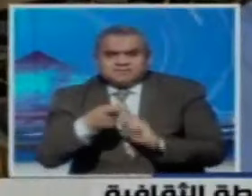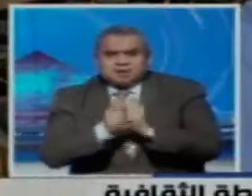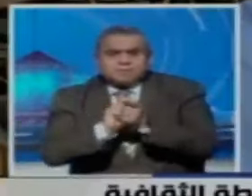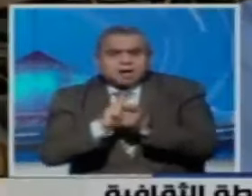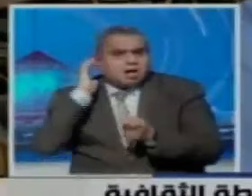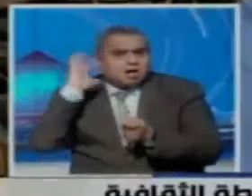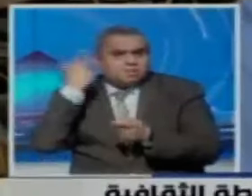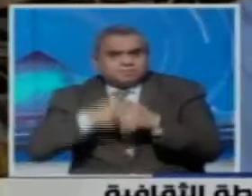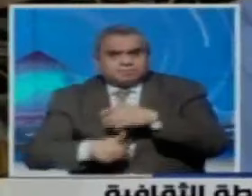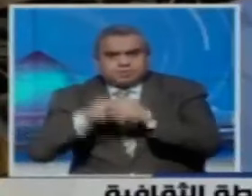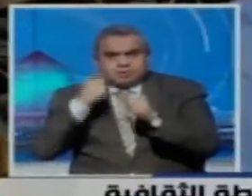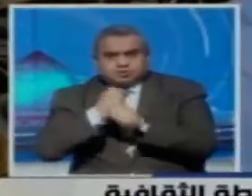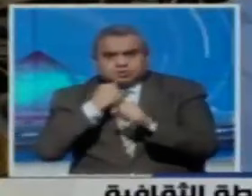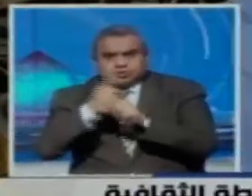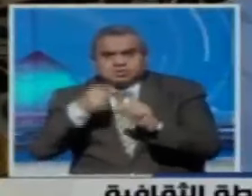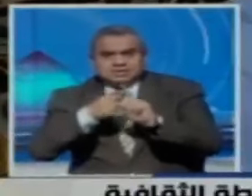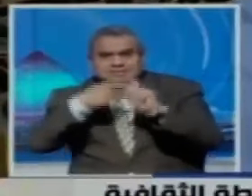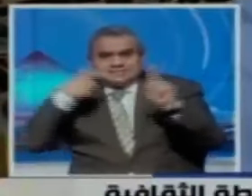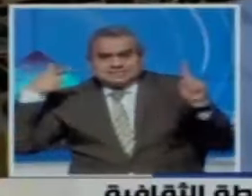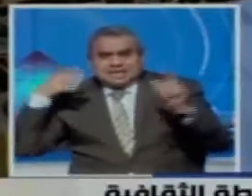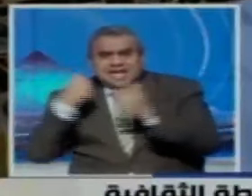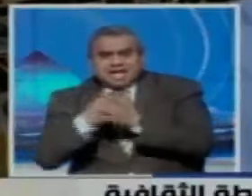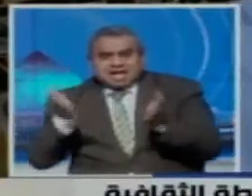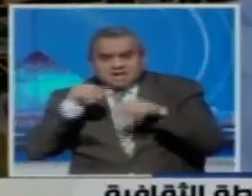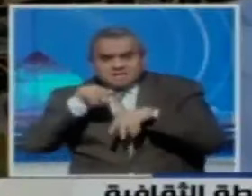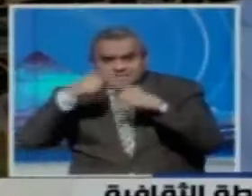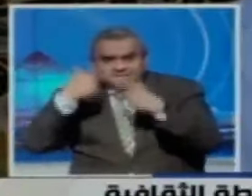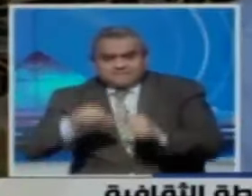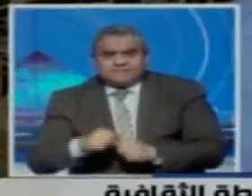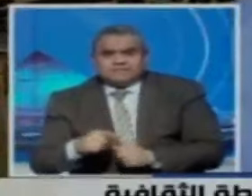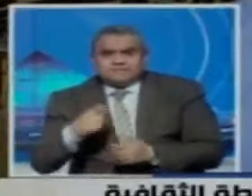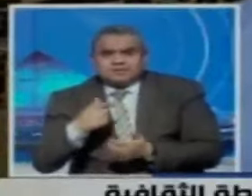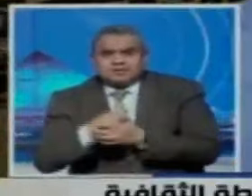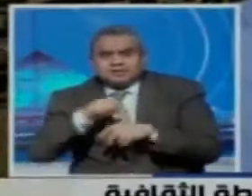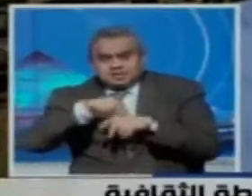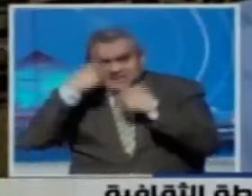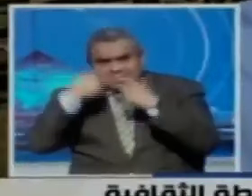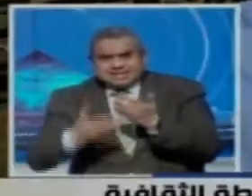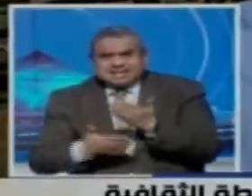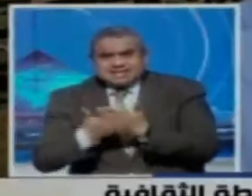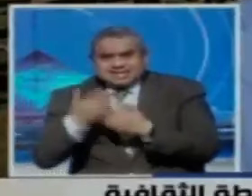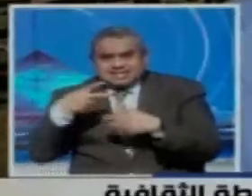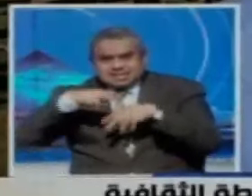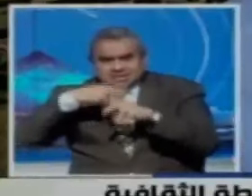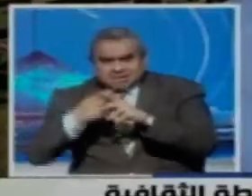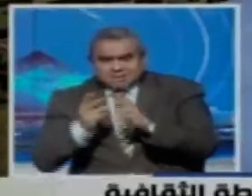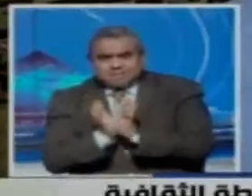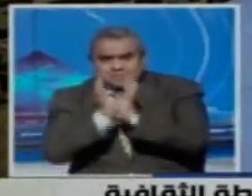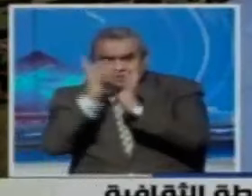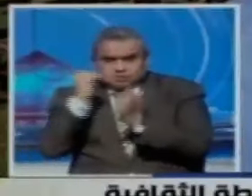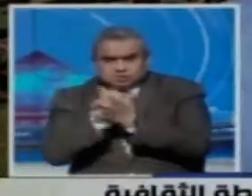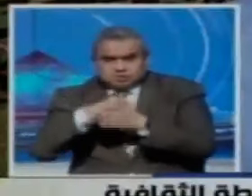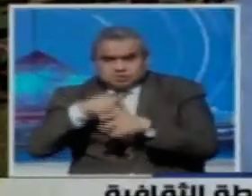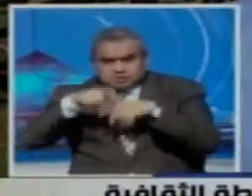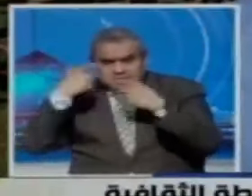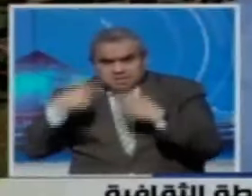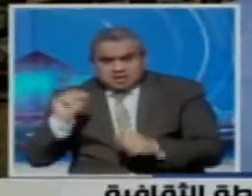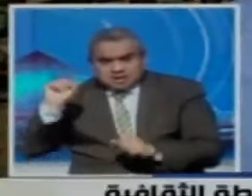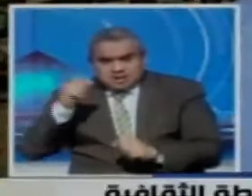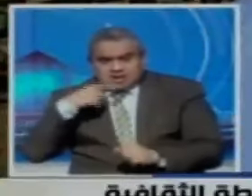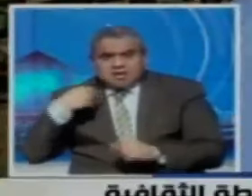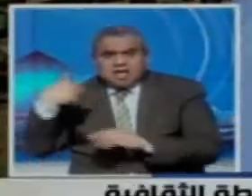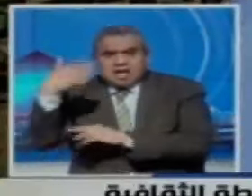برضو رواج سياحي في العالمين وخصوصا في مارينا؟ معرض ديارنا دي طفره جديده قوي في مارينا او في الساحل الشمالي عامه.